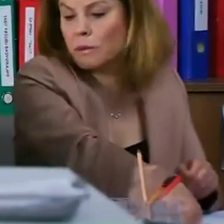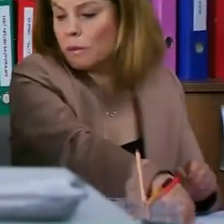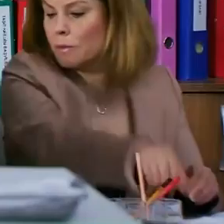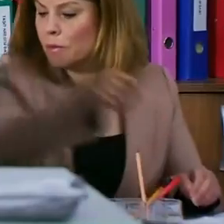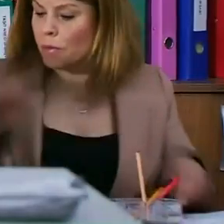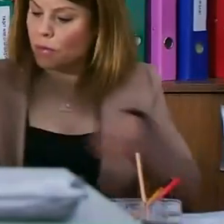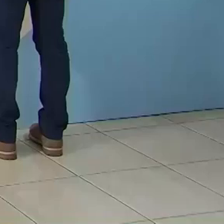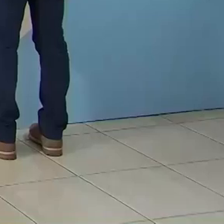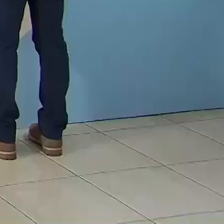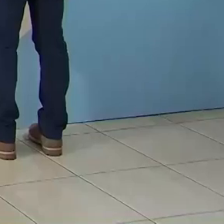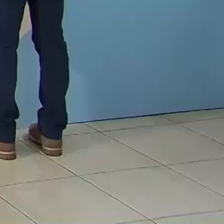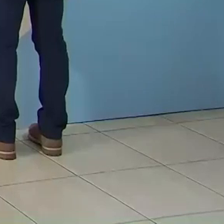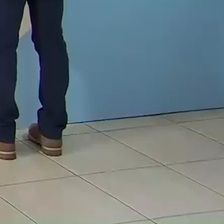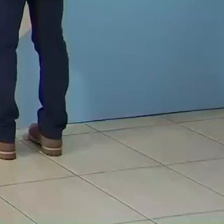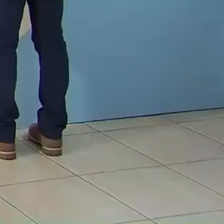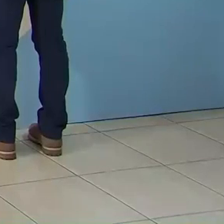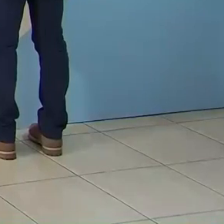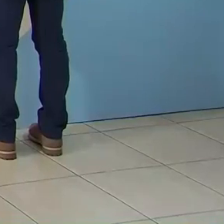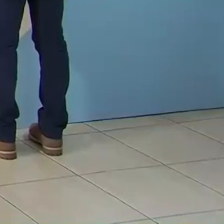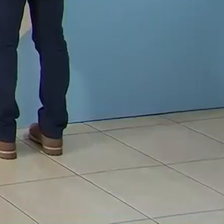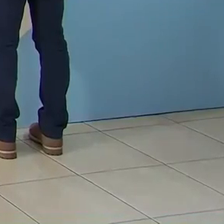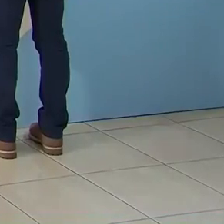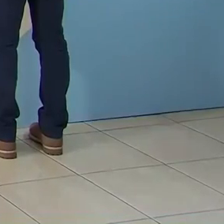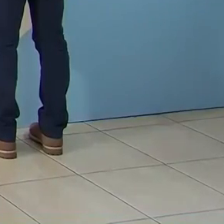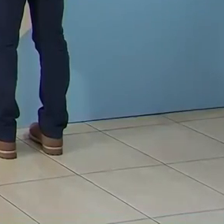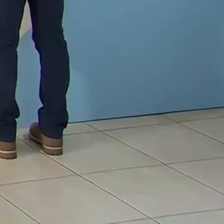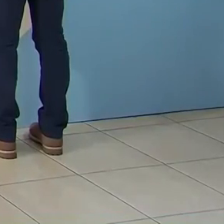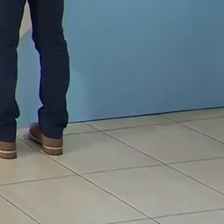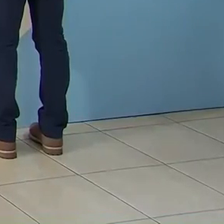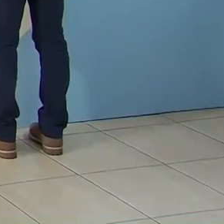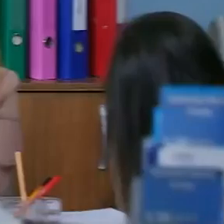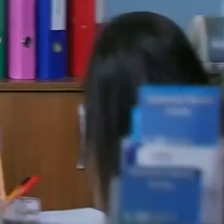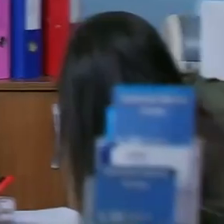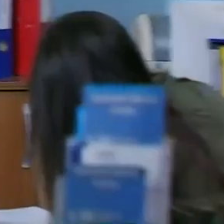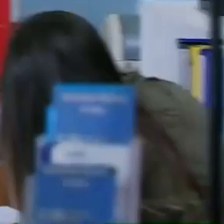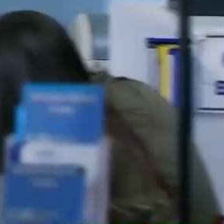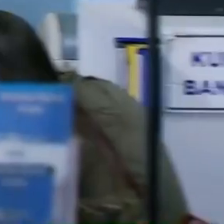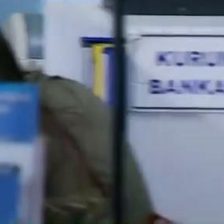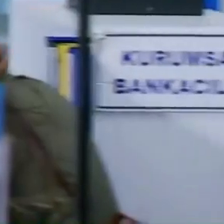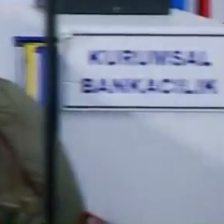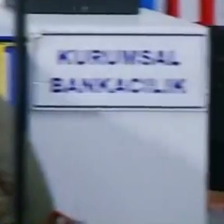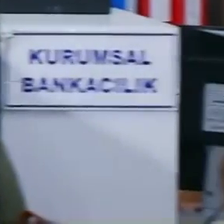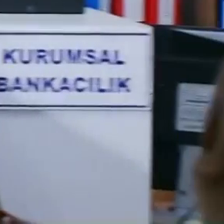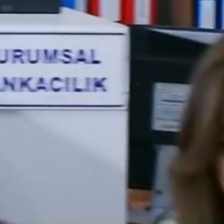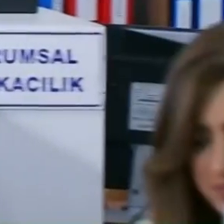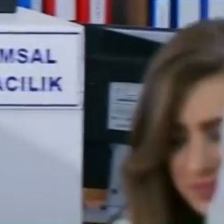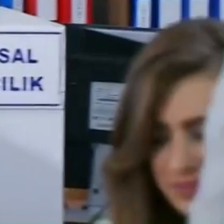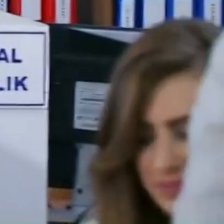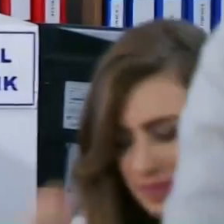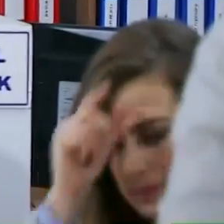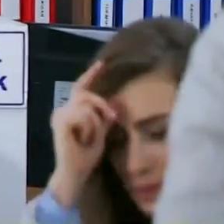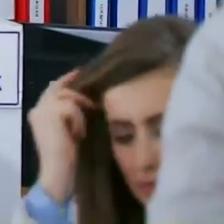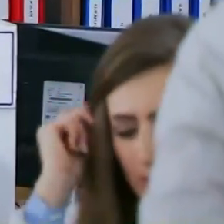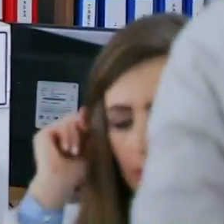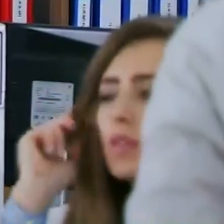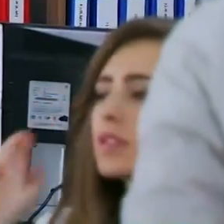onları denetliyormuş gibi yapıp arkadan Nurhan'ı kesiyor. Nurhan müşterisiyle ilgileniyor. Kapıdan girildiği gibi sağ tarafta 3 banko